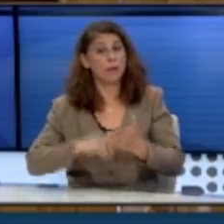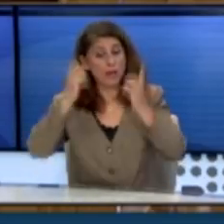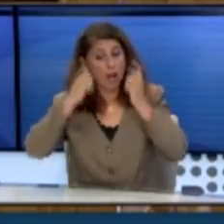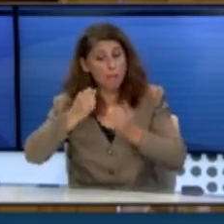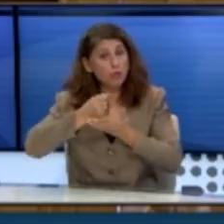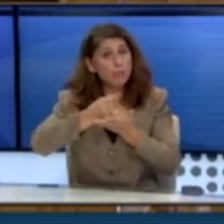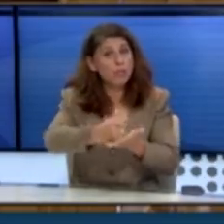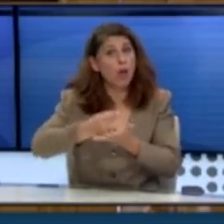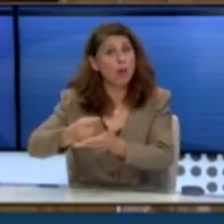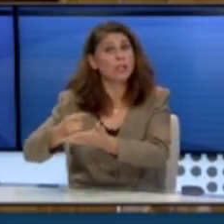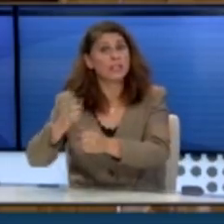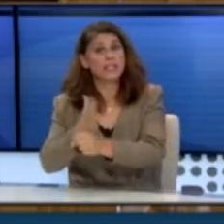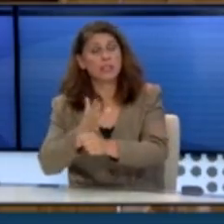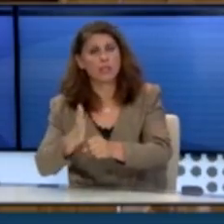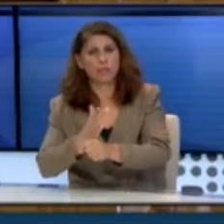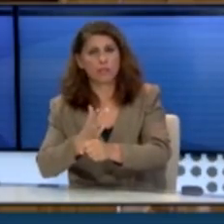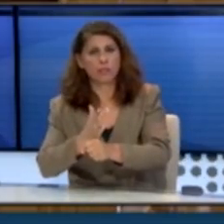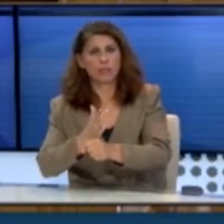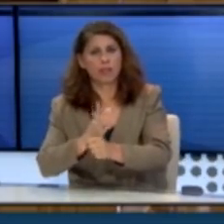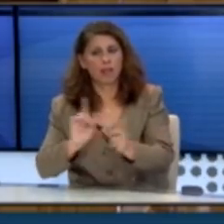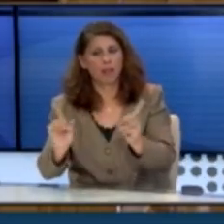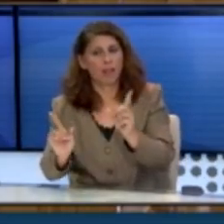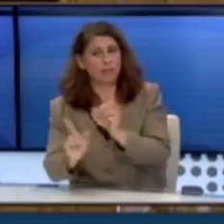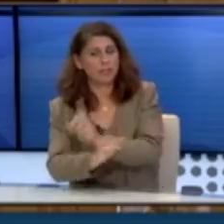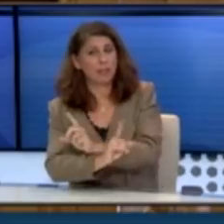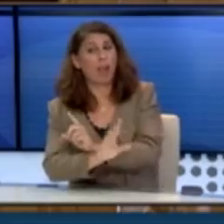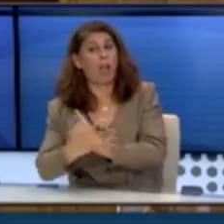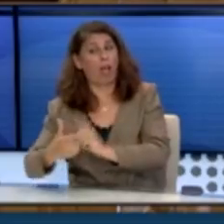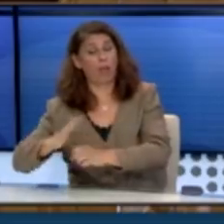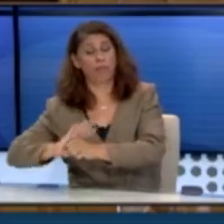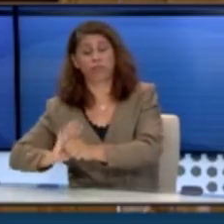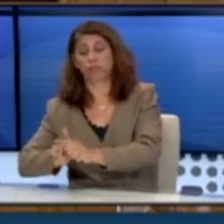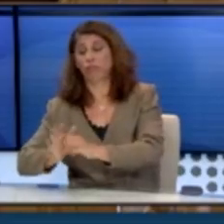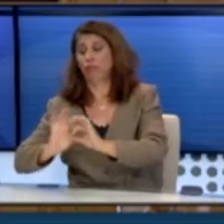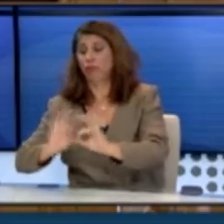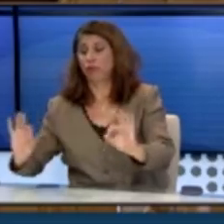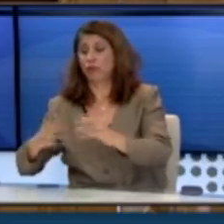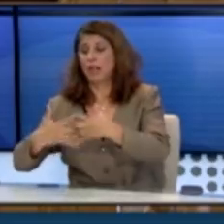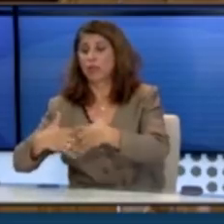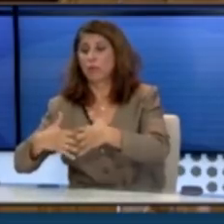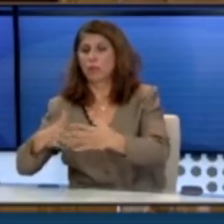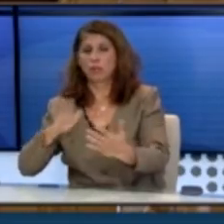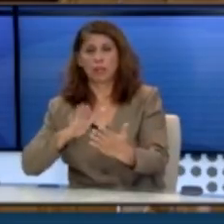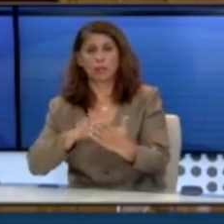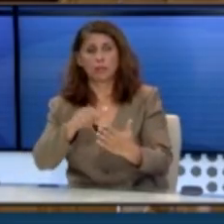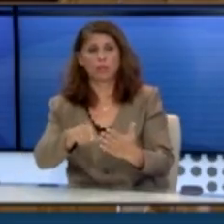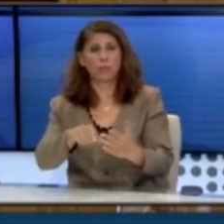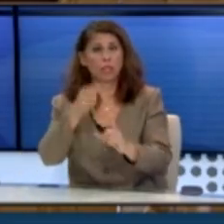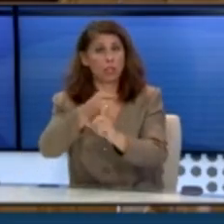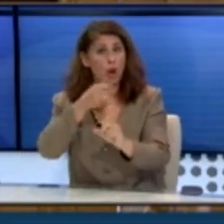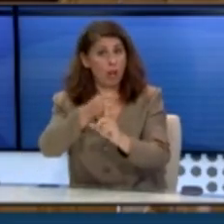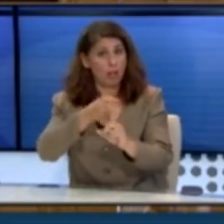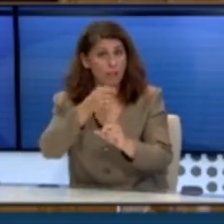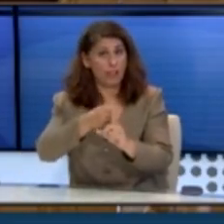αποζημιώσει για τις καταστροφές. Αντίθετα, είναι πλήρως εξοπλισμένο όταν πρόκειται να αντιμετωπίσει το λαό και τις διεκδικήσεις